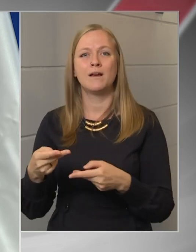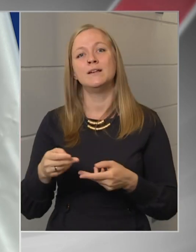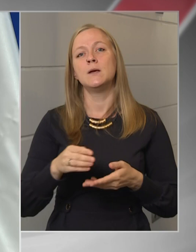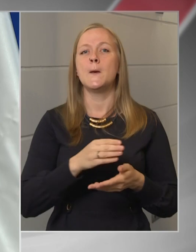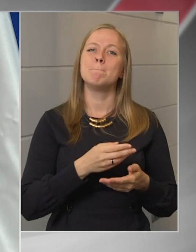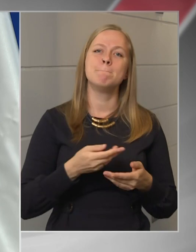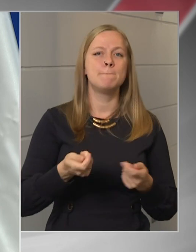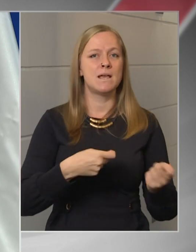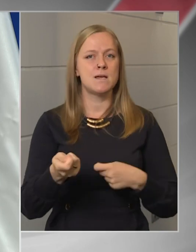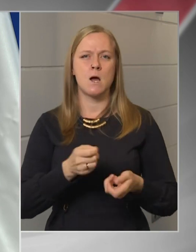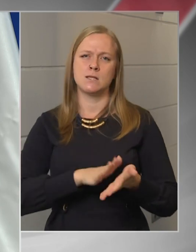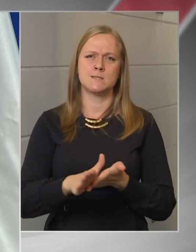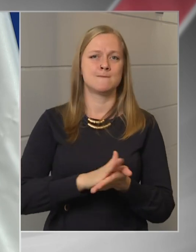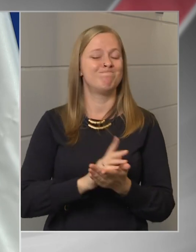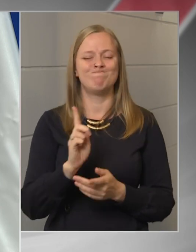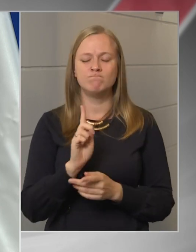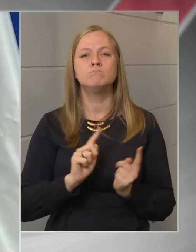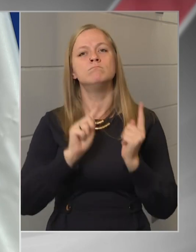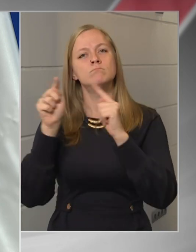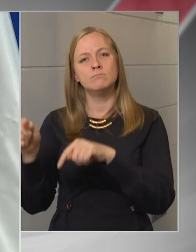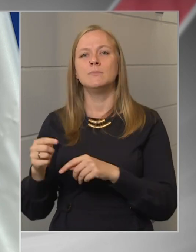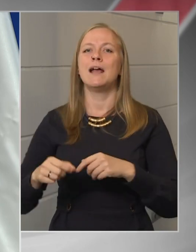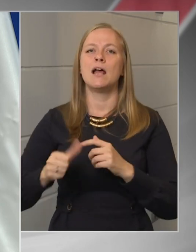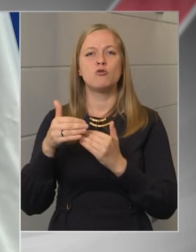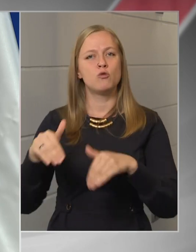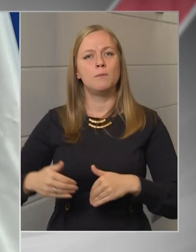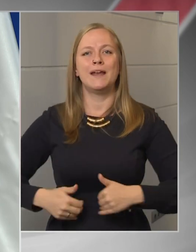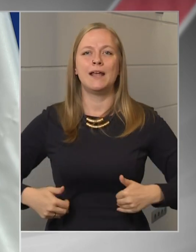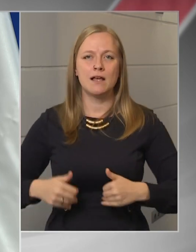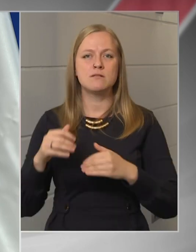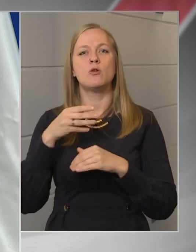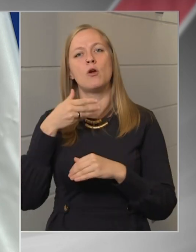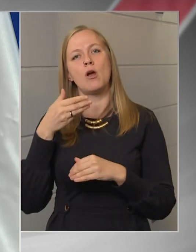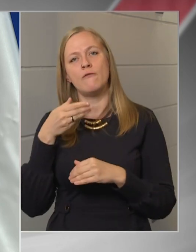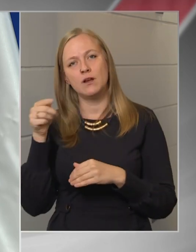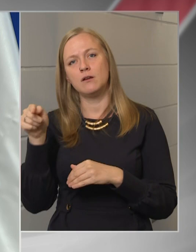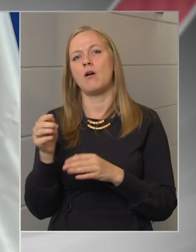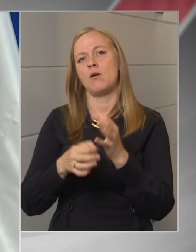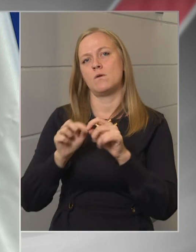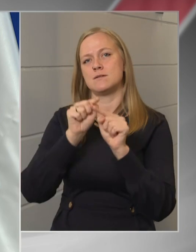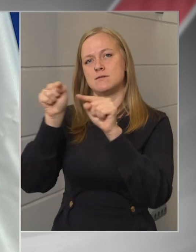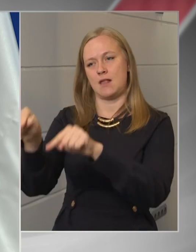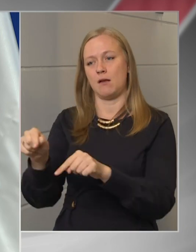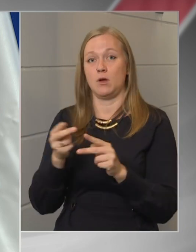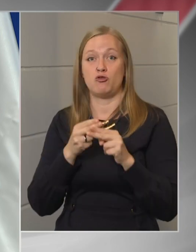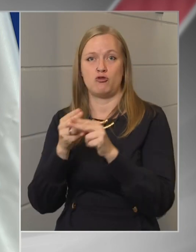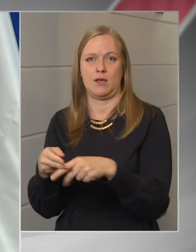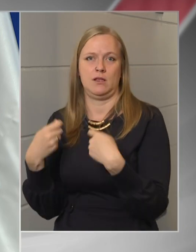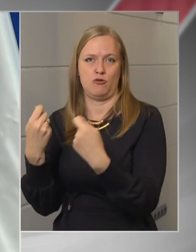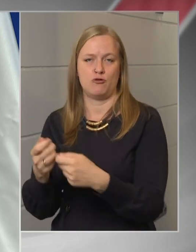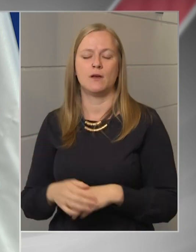hanem elsősorban az éhező afrikai országokban kellene segítséget nyújtani. Ráadásul azt is tudjuk, hogy